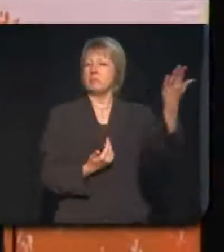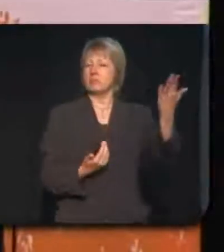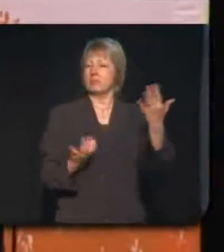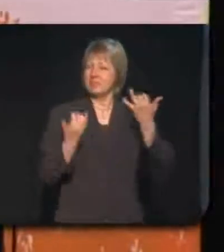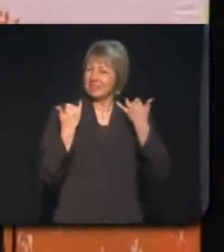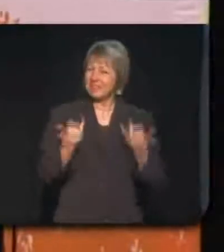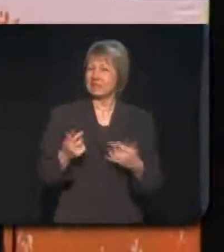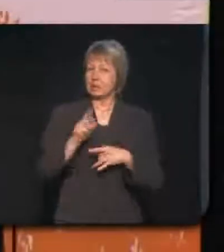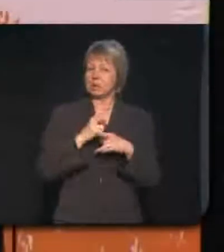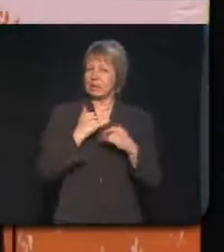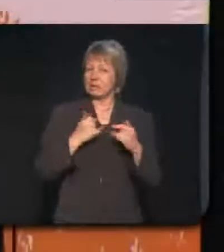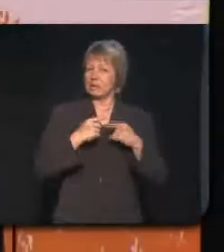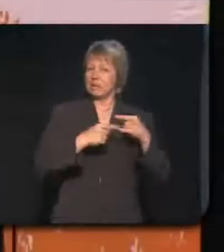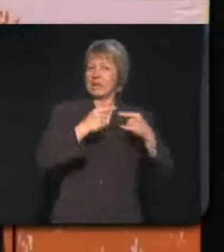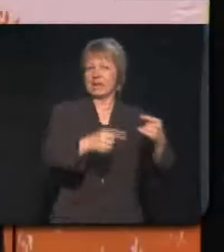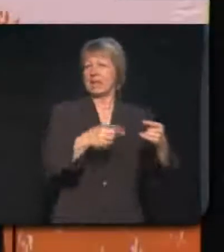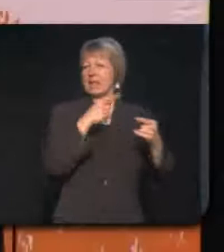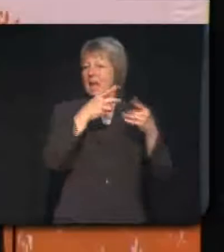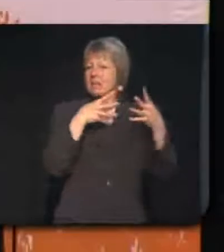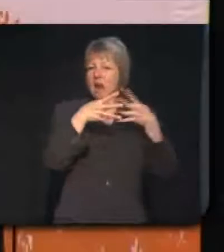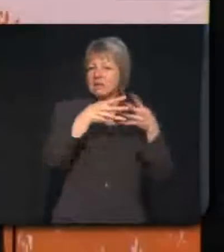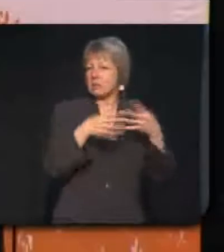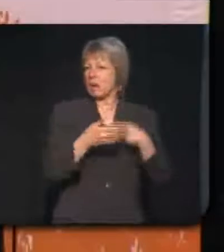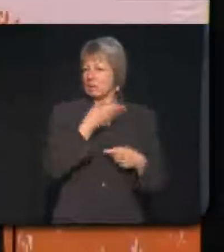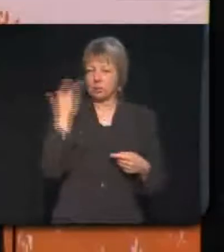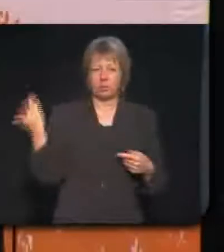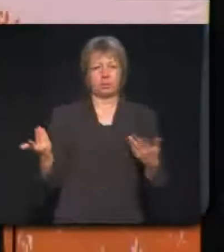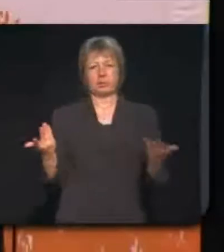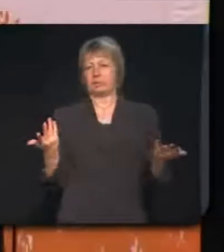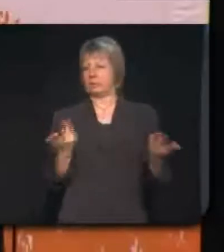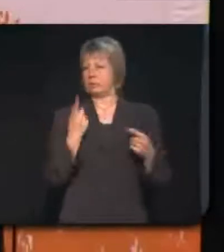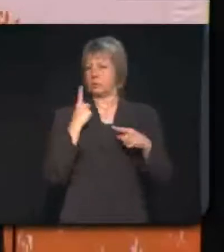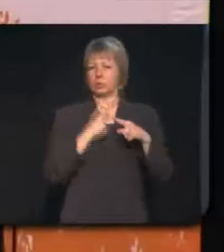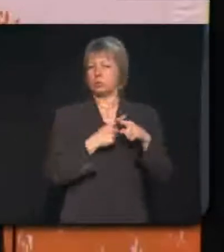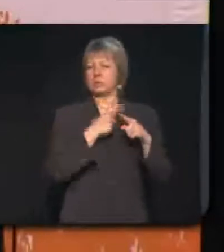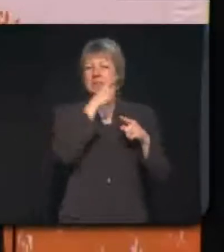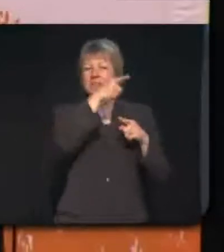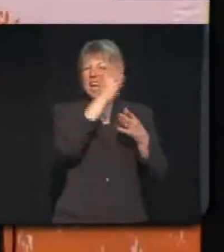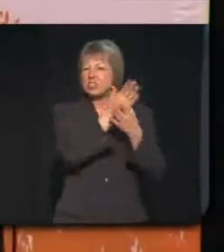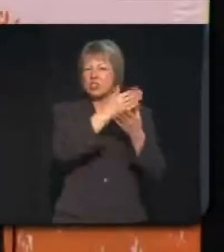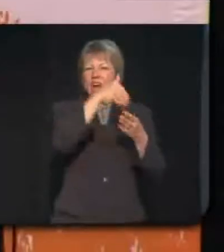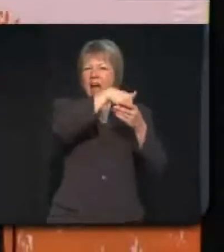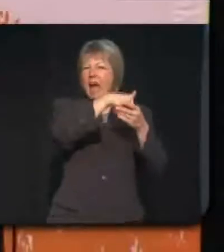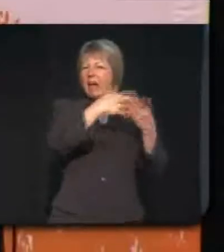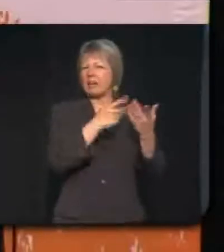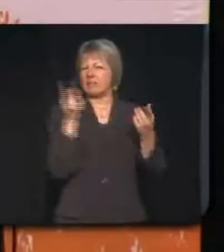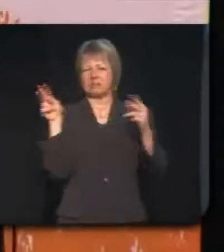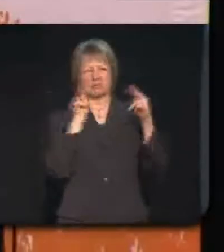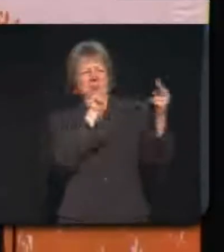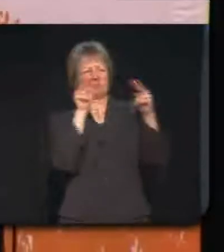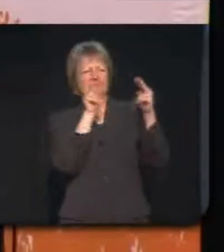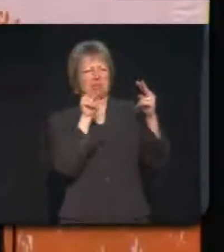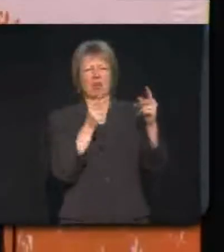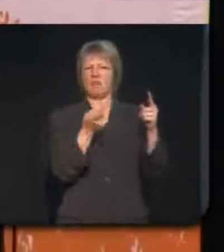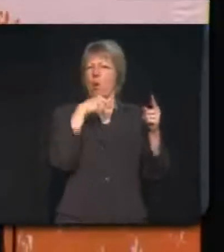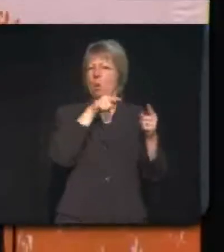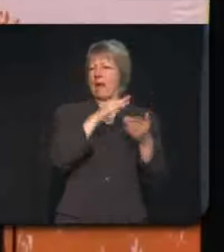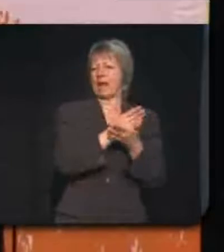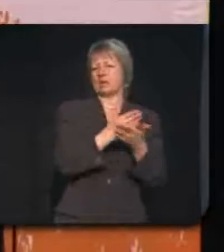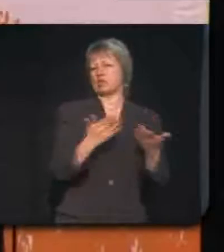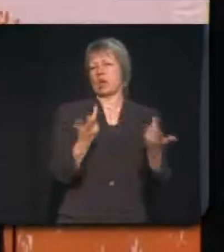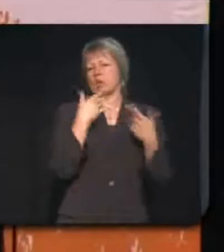vorherrscht intransparent ist und weil die Entscheidung eben nicht mehr nachvollziehbar sind und das muss geändert werden alle